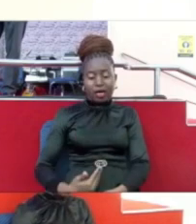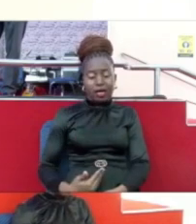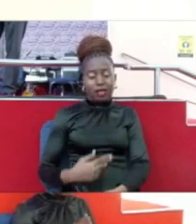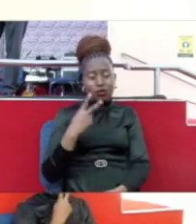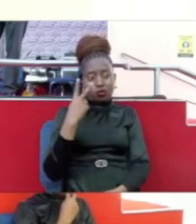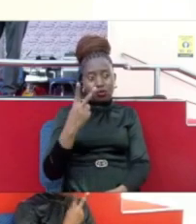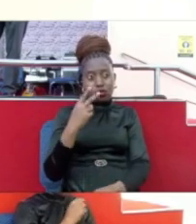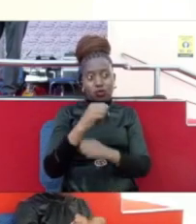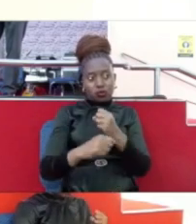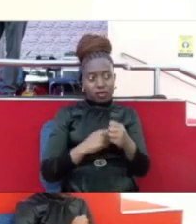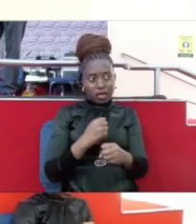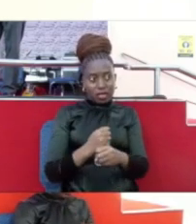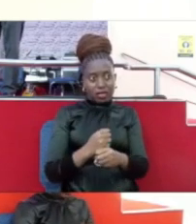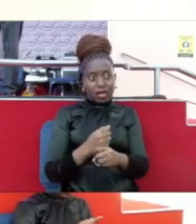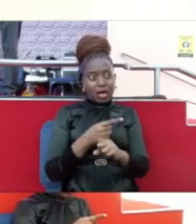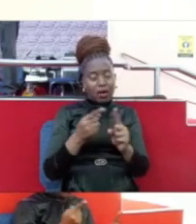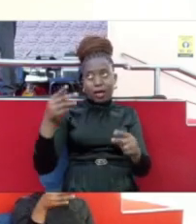until God gave her her miracle.